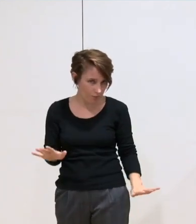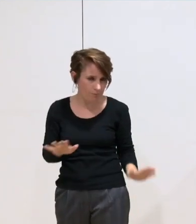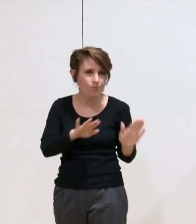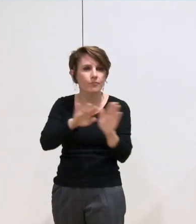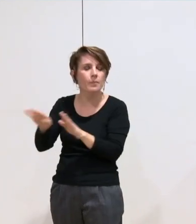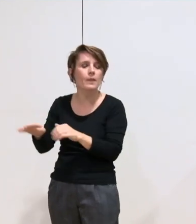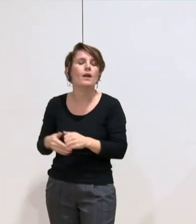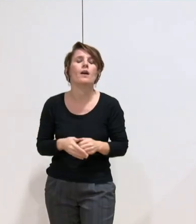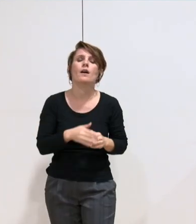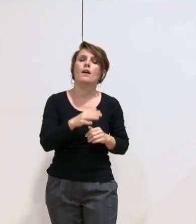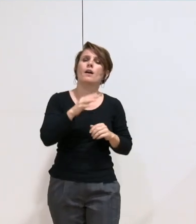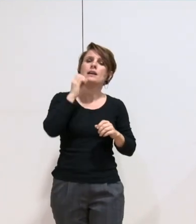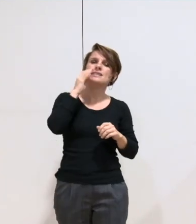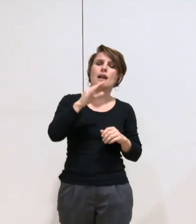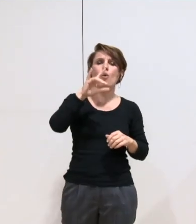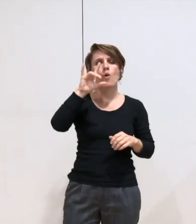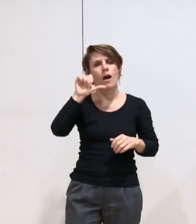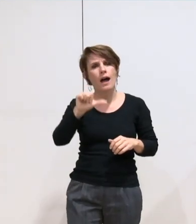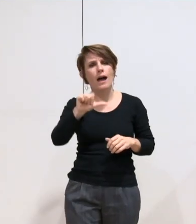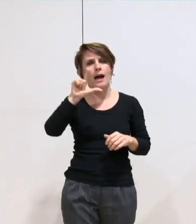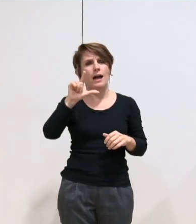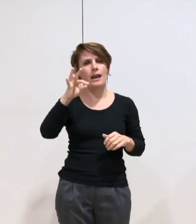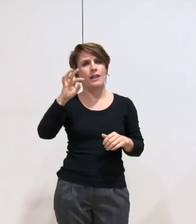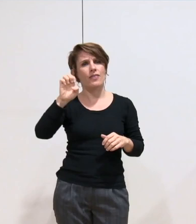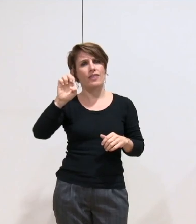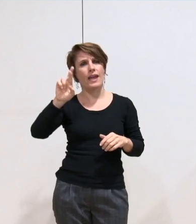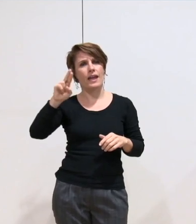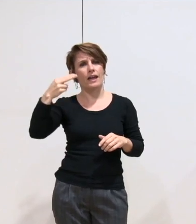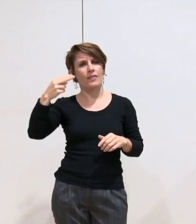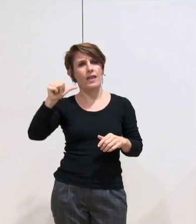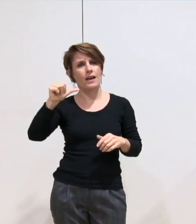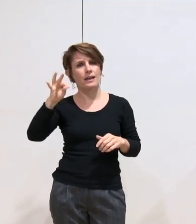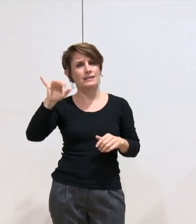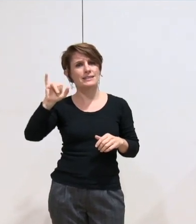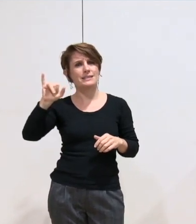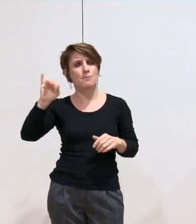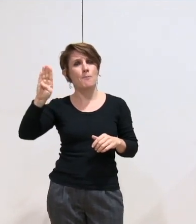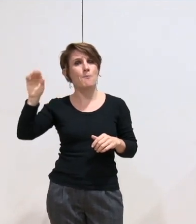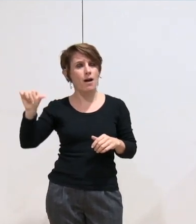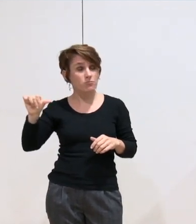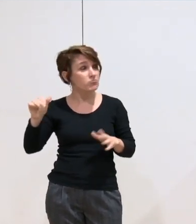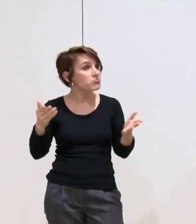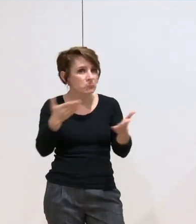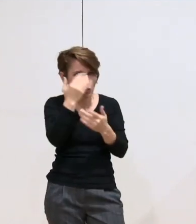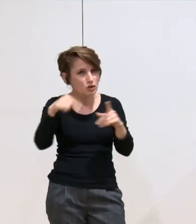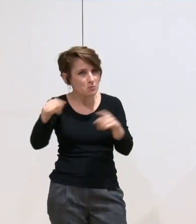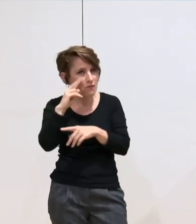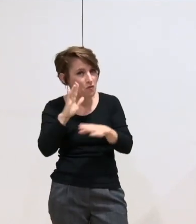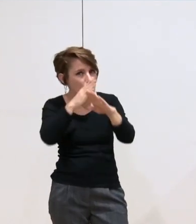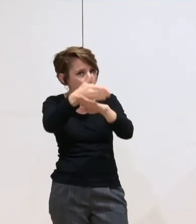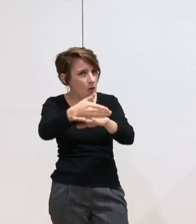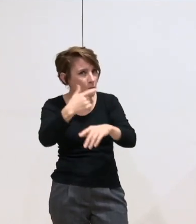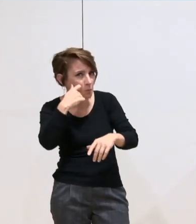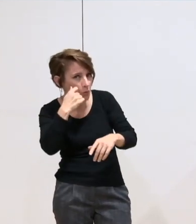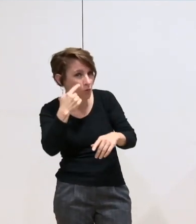Alternatiba, je ne sais pas si vous êtes allé voir où était réellement l'association Alternatiba au Palais des Sports. Il